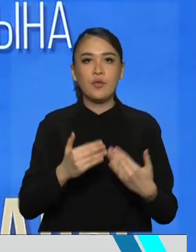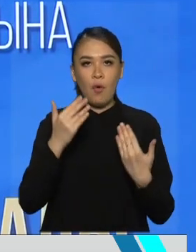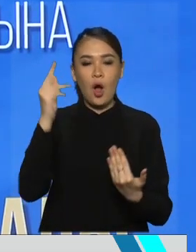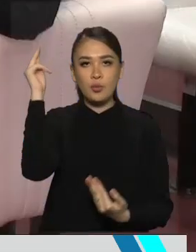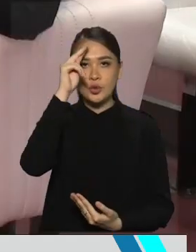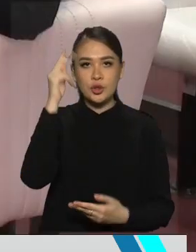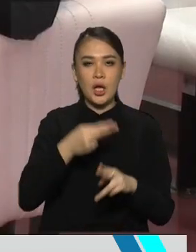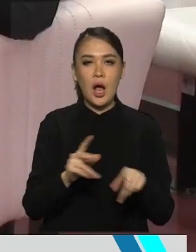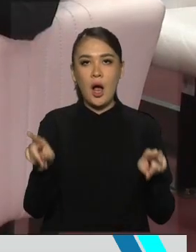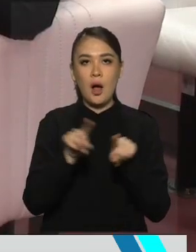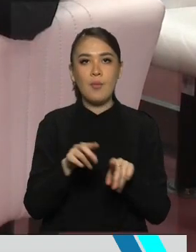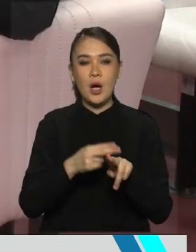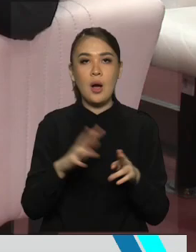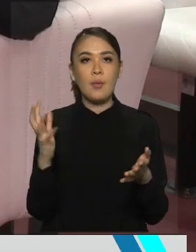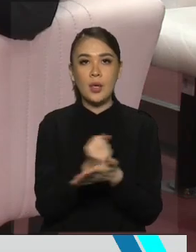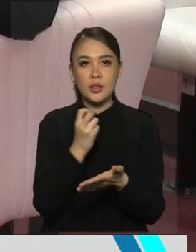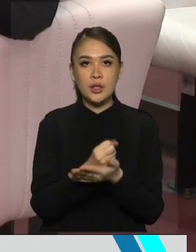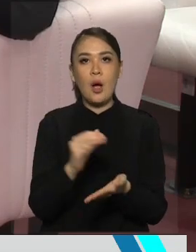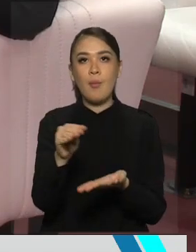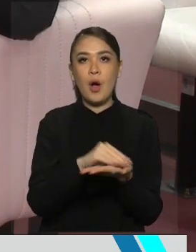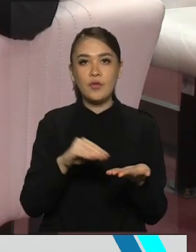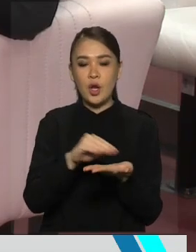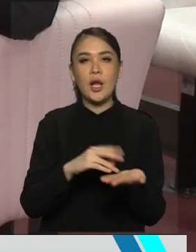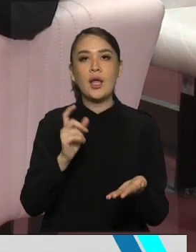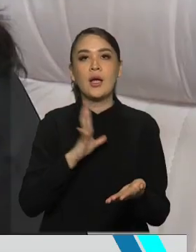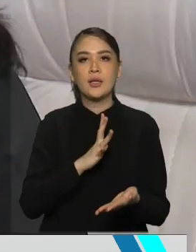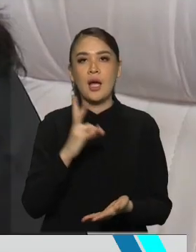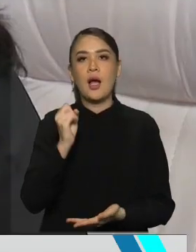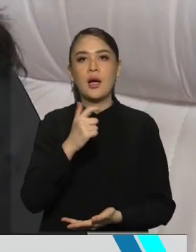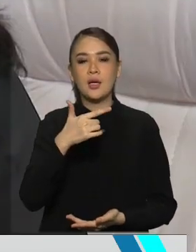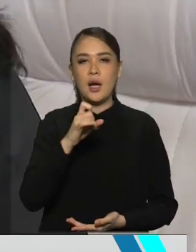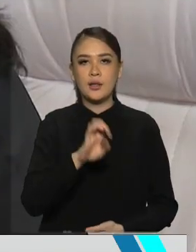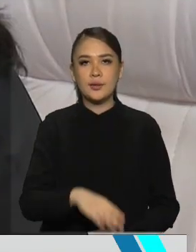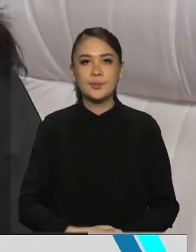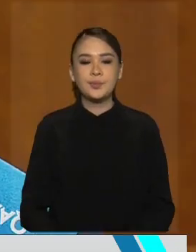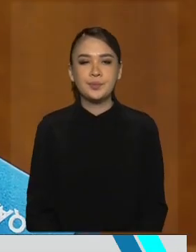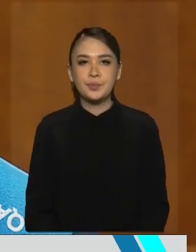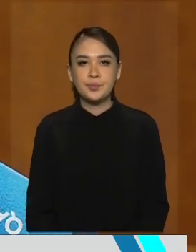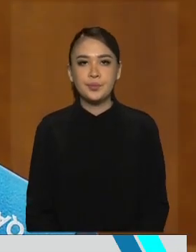обучение. Также появилась возможность повторно поступить на грант.